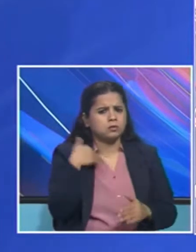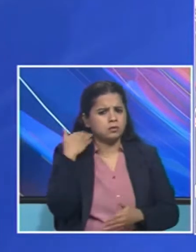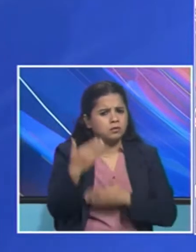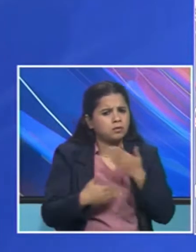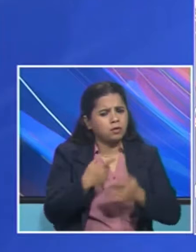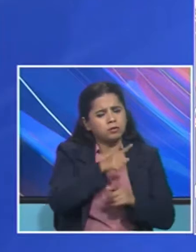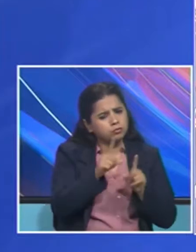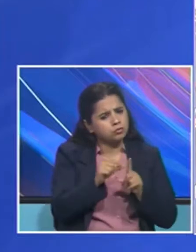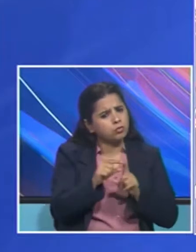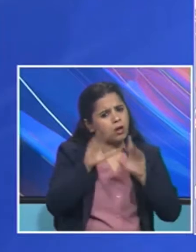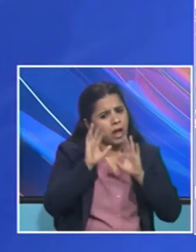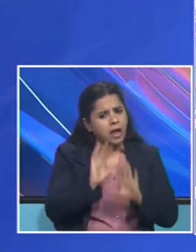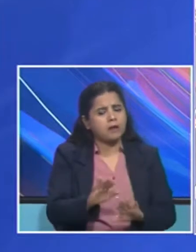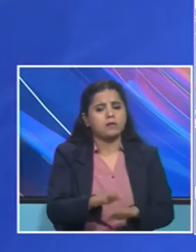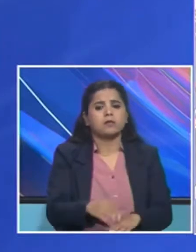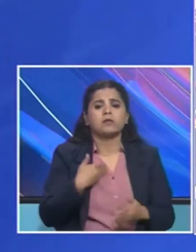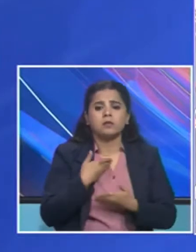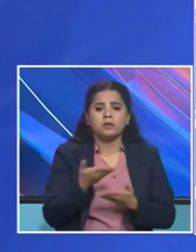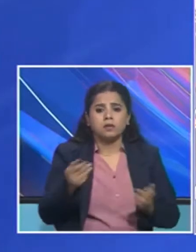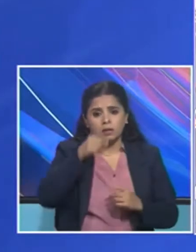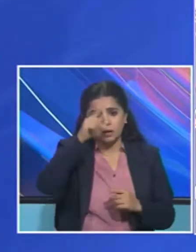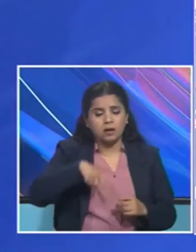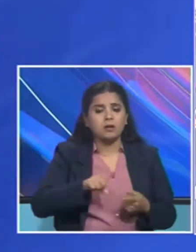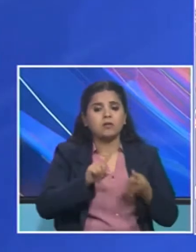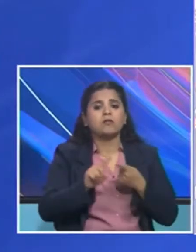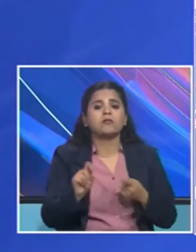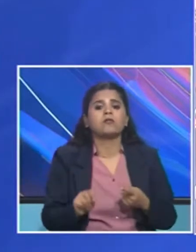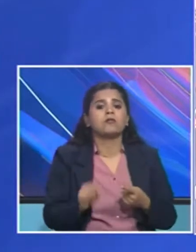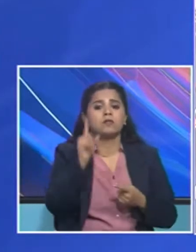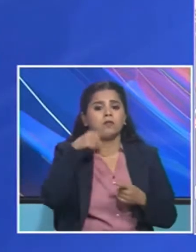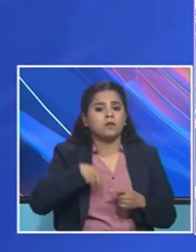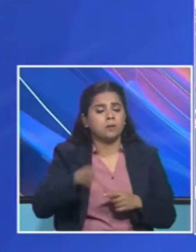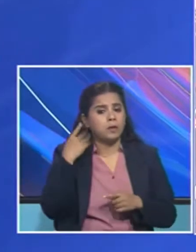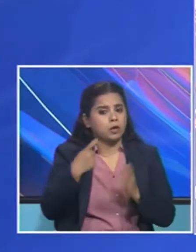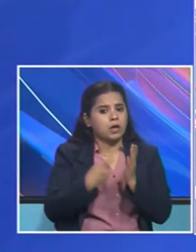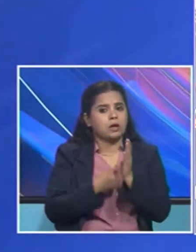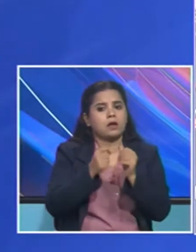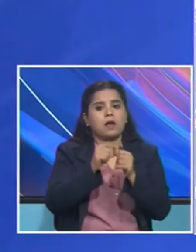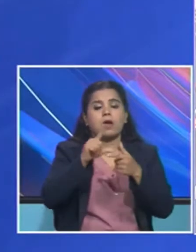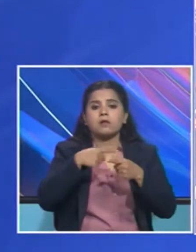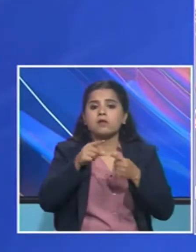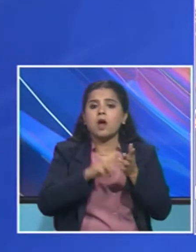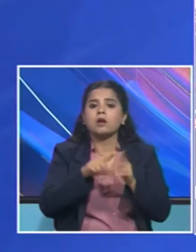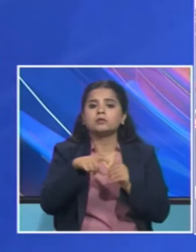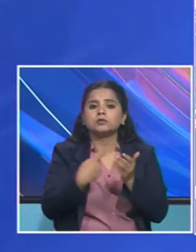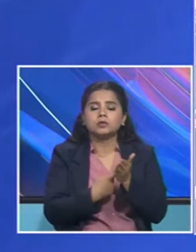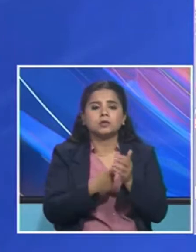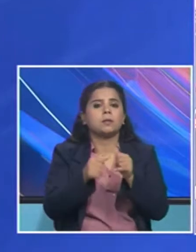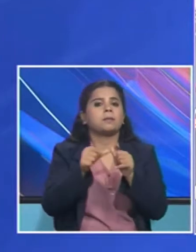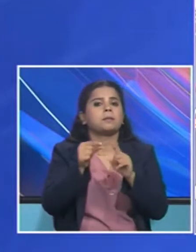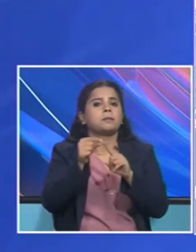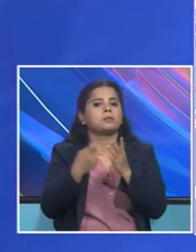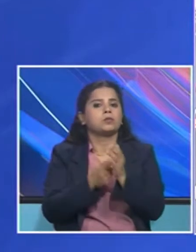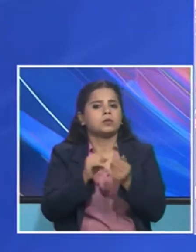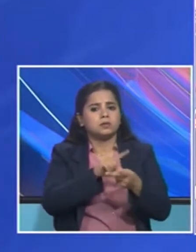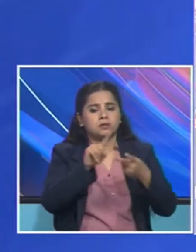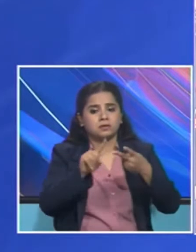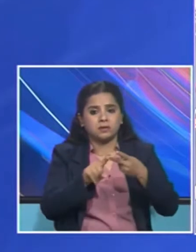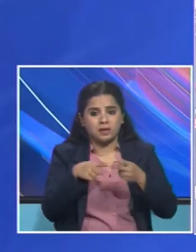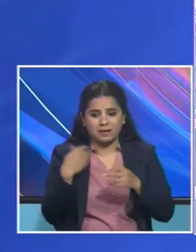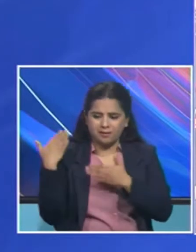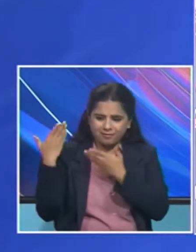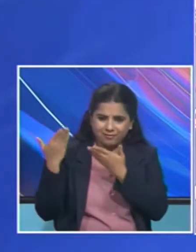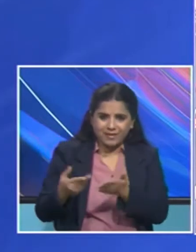किया है। देश के प्रथम राष्ट्रपति डॉक्टर राजेंद्र प्रसाद से लेकर श्री रामनाथ कोविंद